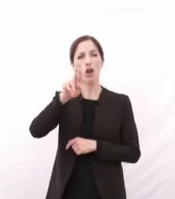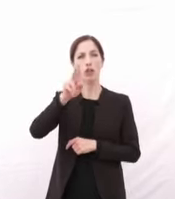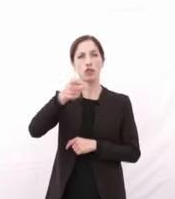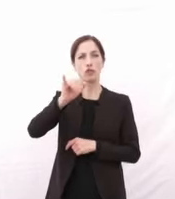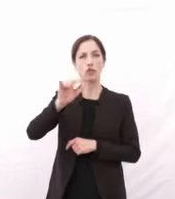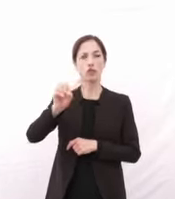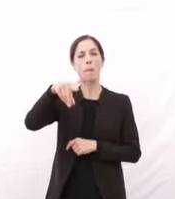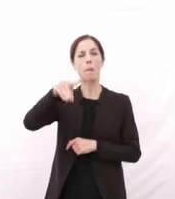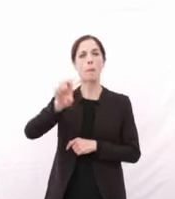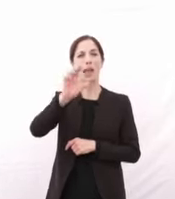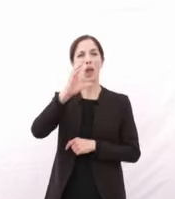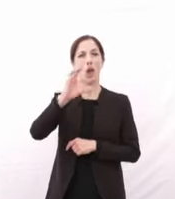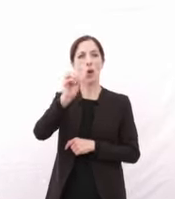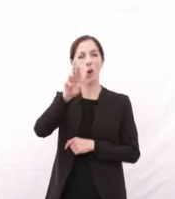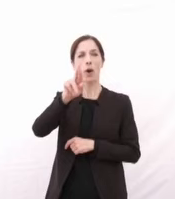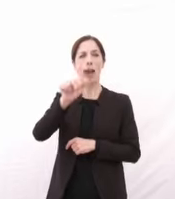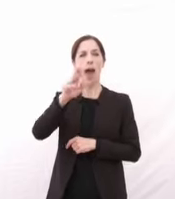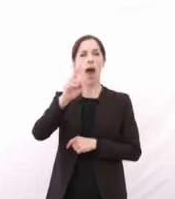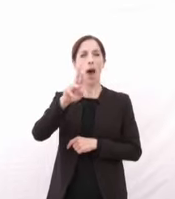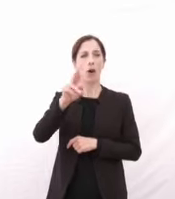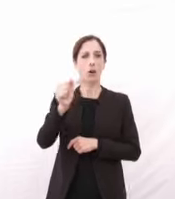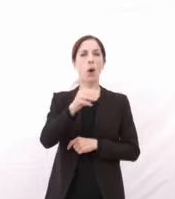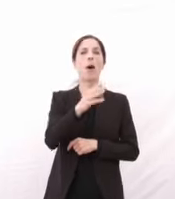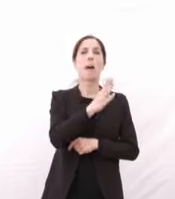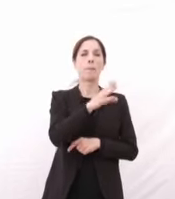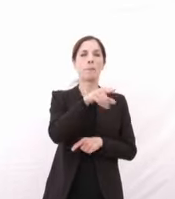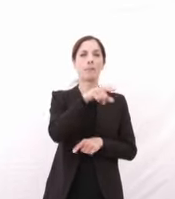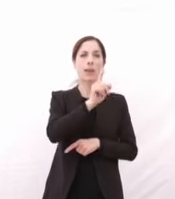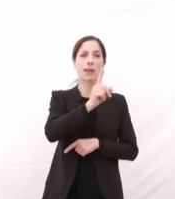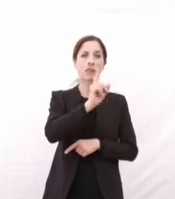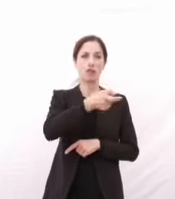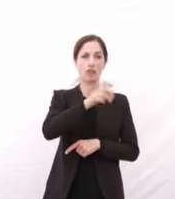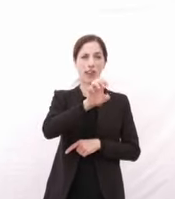Bernardino Verro, Giorgio Gennaro,